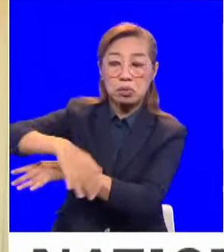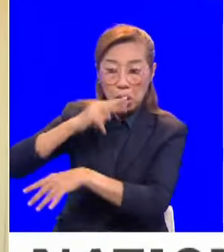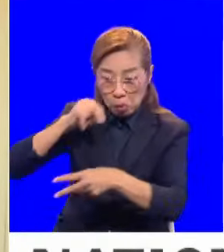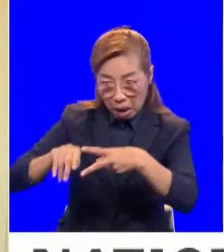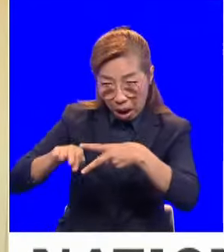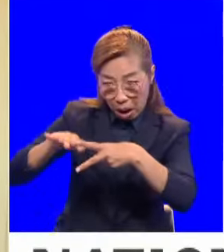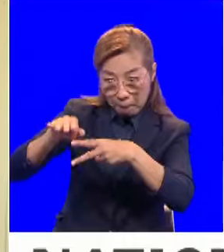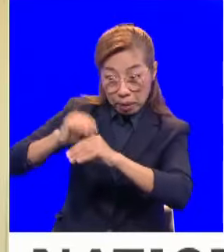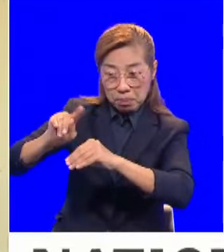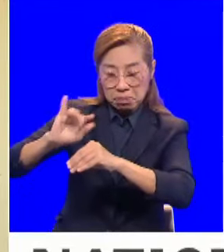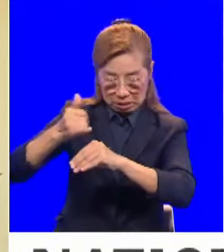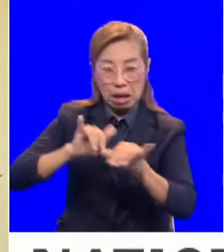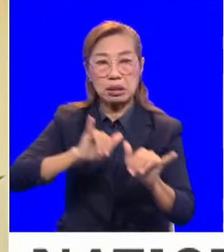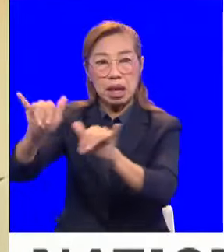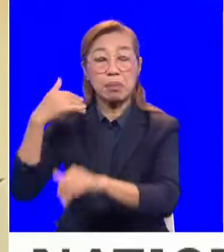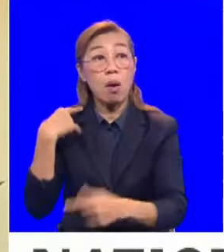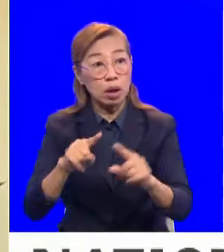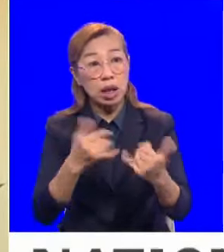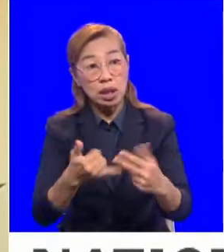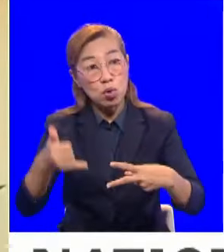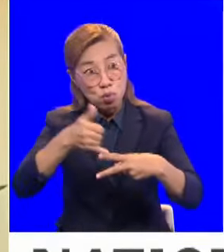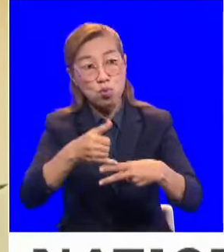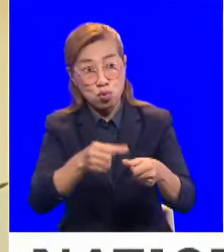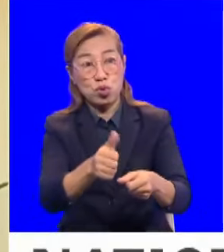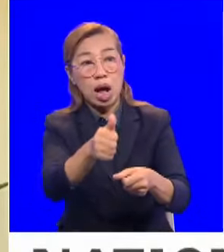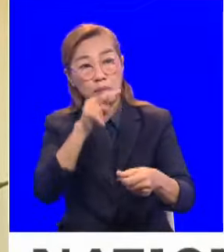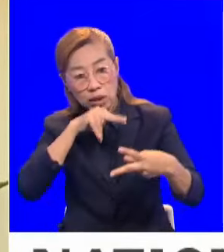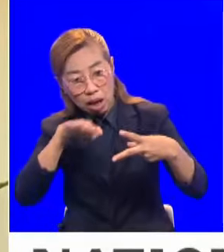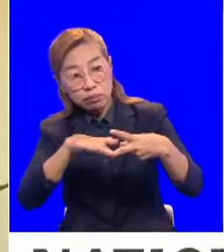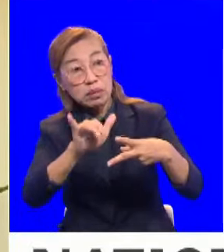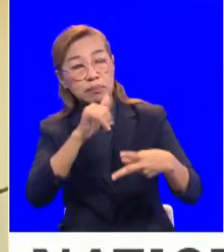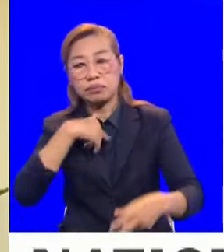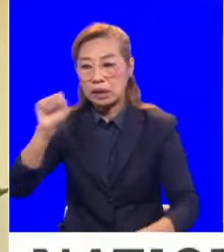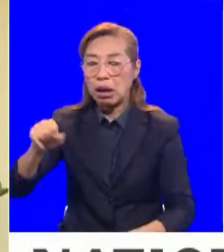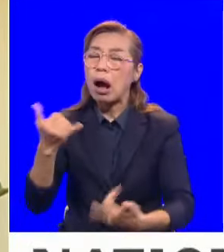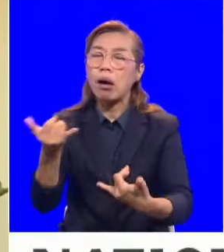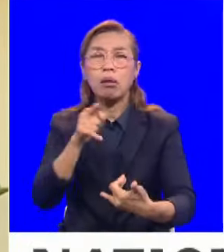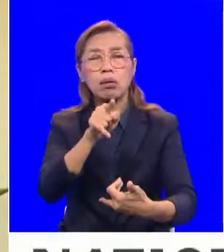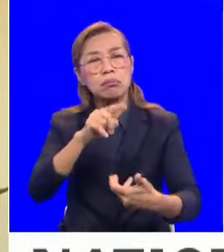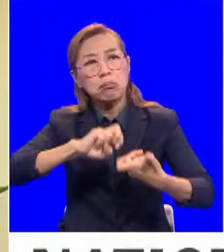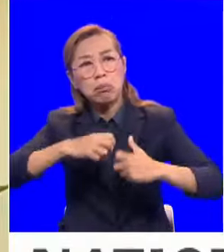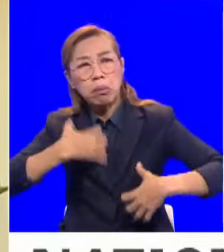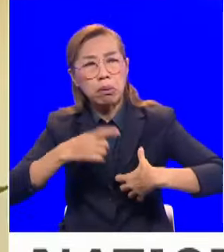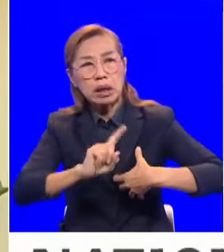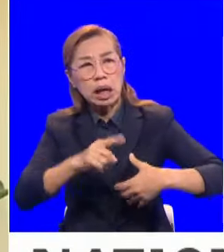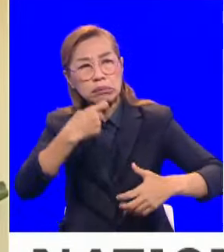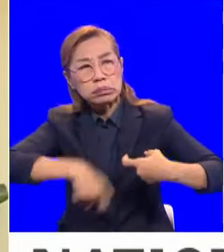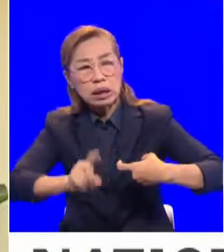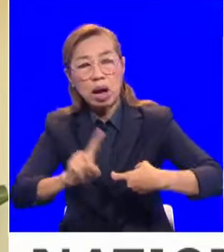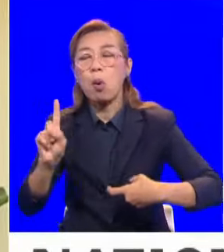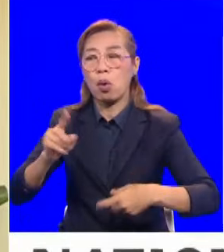าจจะไป แต่ตอนนี้ยังอยู่ได ้ครับ ตอนนี้มันมีความลำบากยังไงบ้างครับพี ่ก็พวกเข้าห้องน้ำอะไรอย่